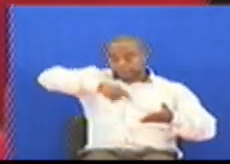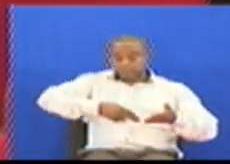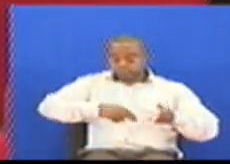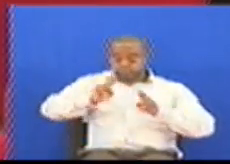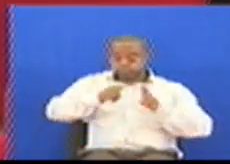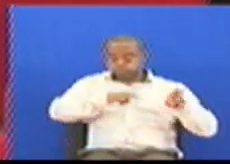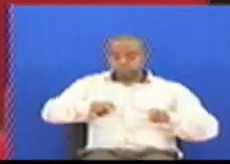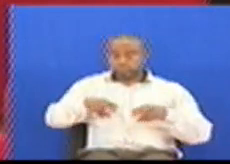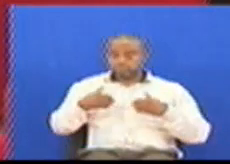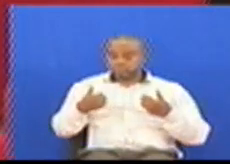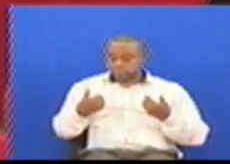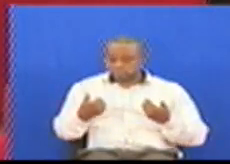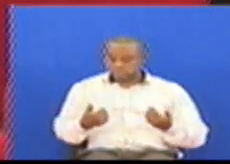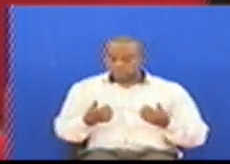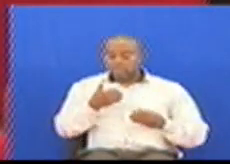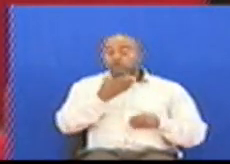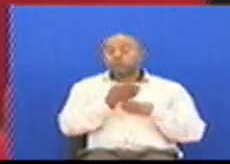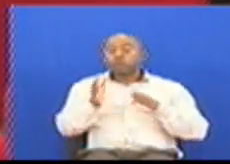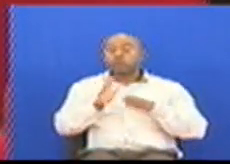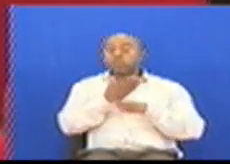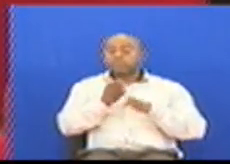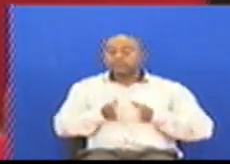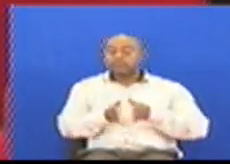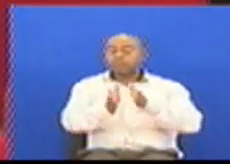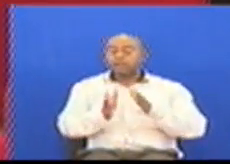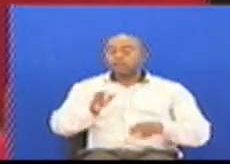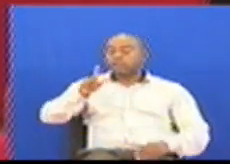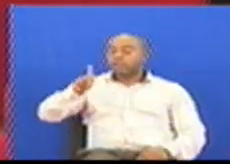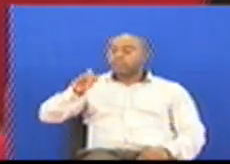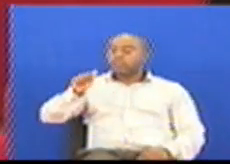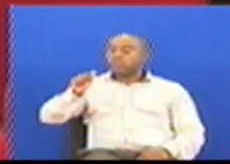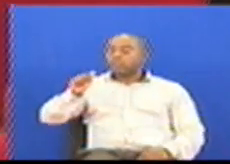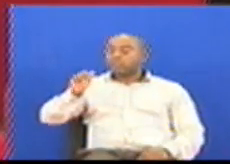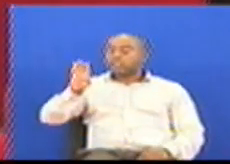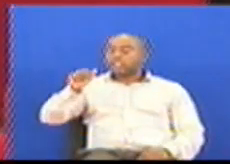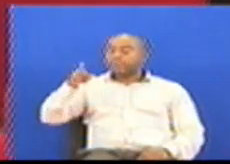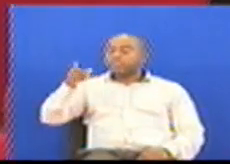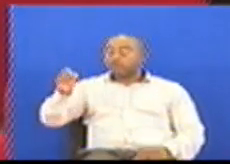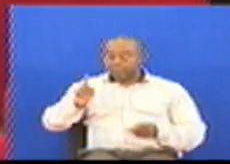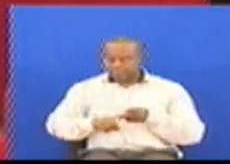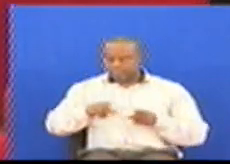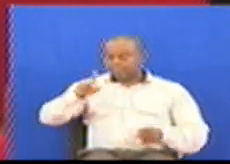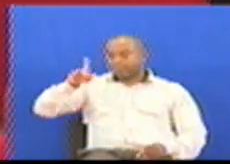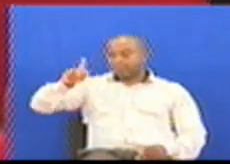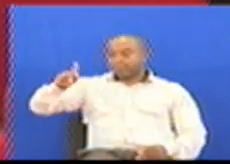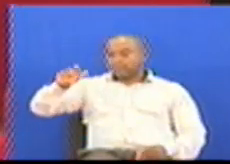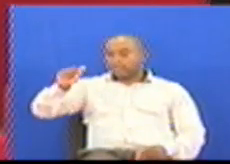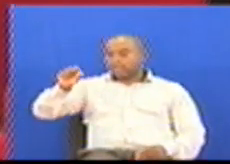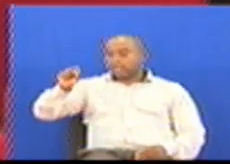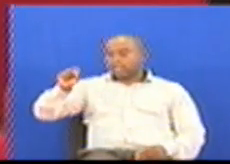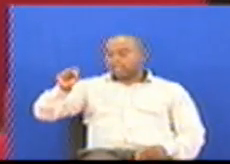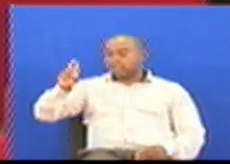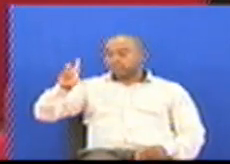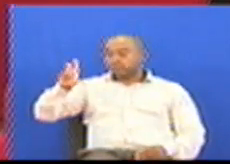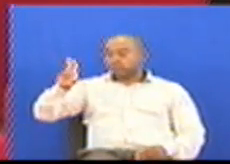ujenzi wa barabara ya Kabingo Kasuru mpaka Buhigwe kwa kiwango cha lami.